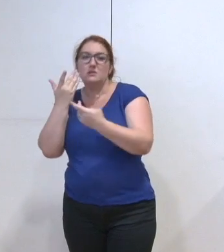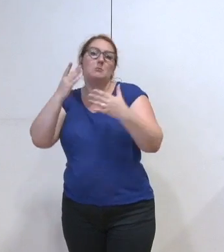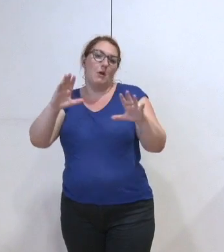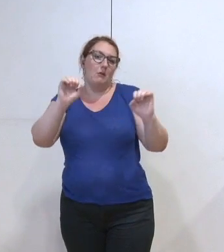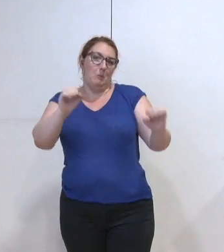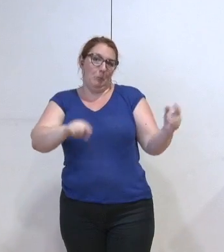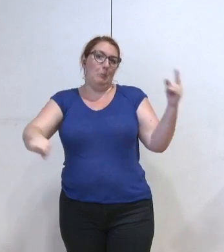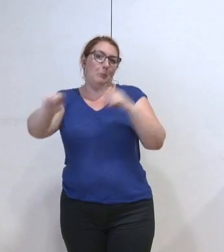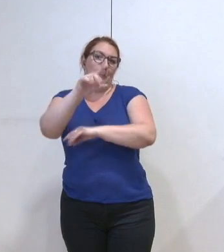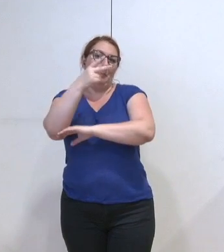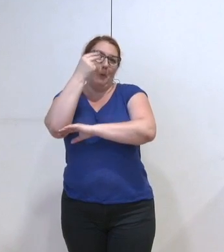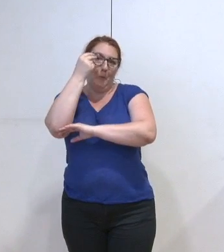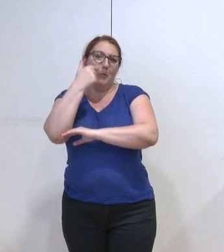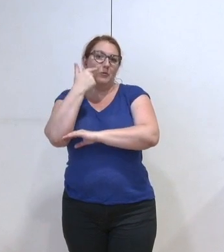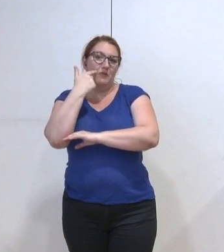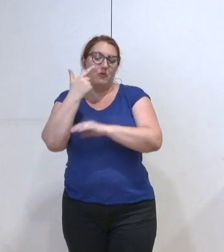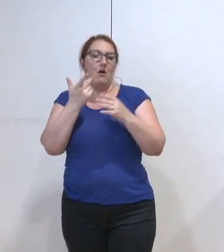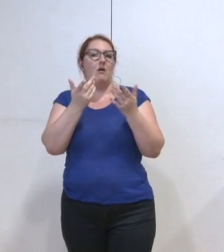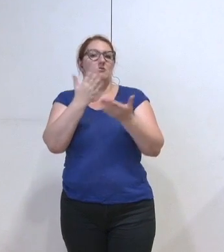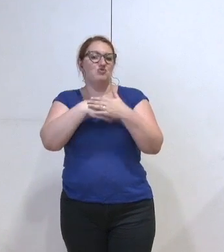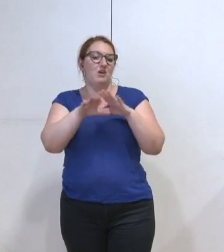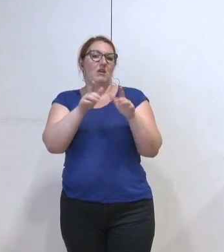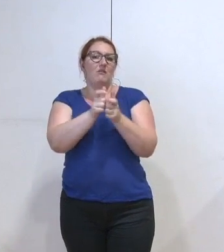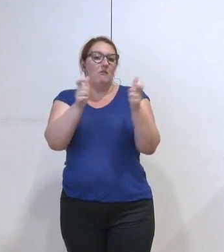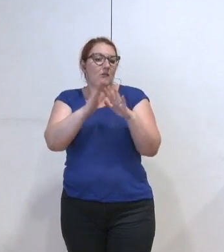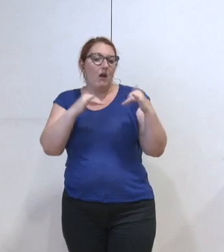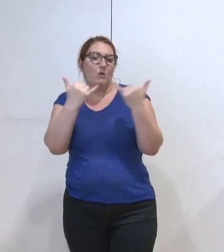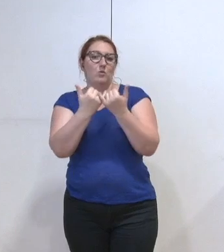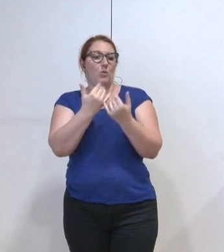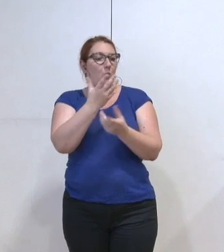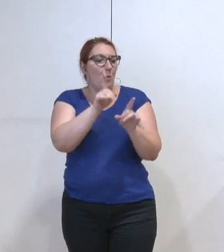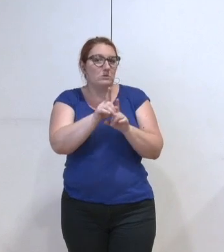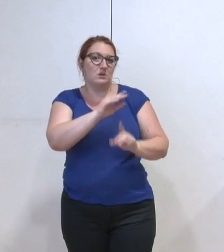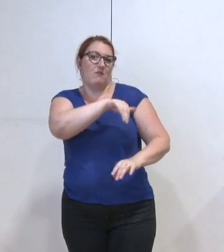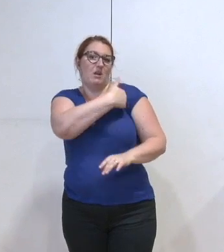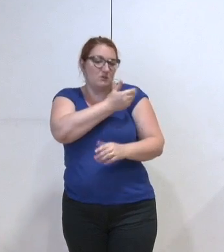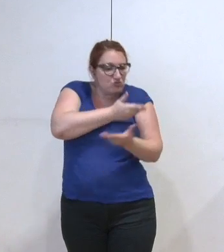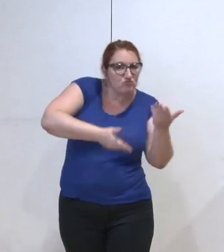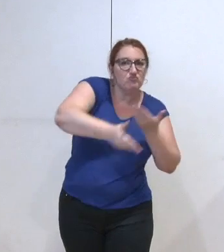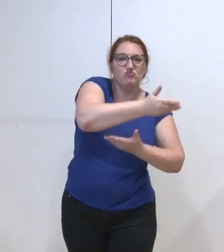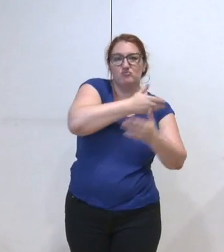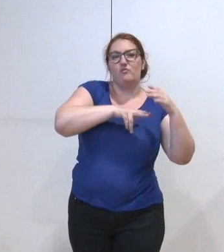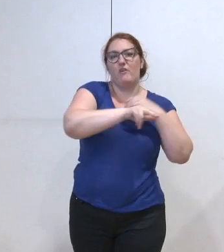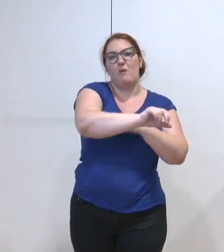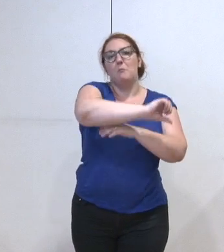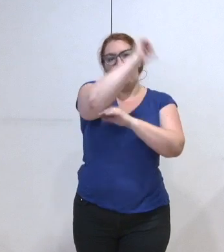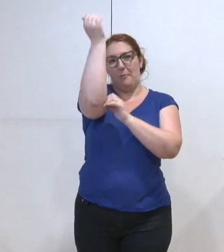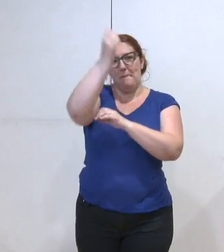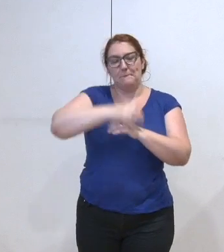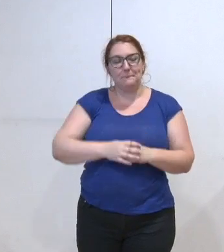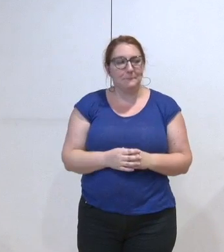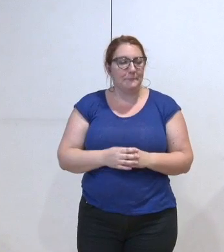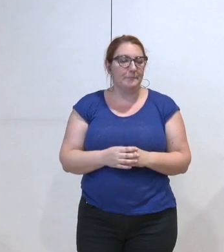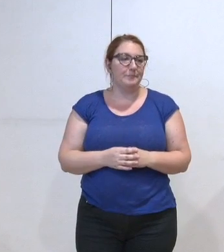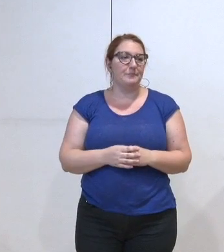cadre des instances paritaires et avec les agents eux-mêmes alors je crois que pour conclure sur cette question qui nous préoccupe plus et qui